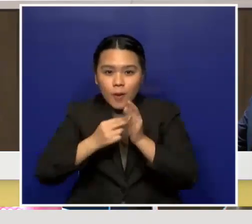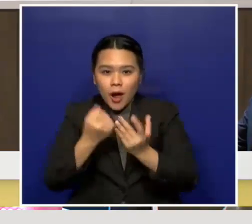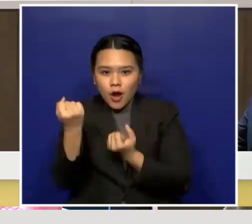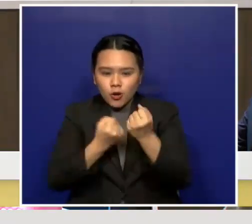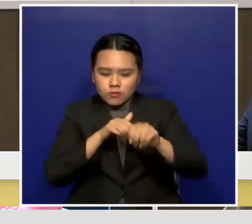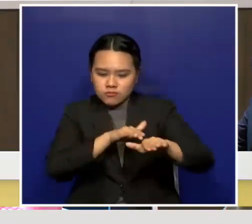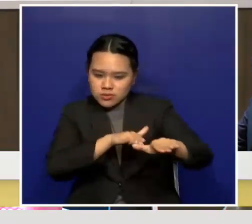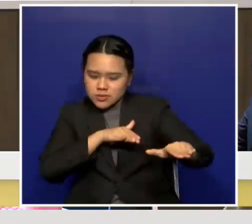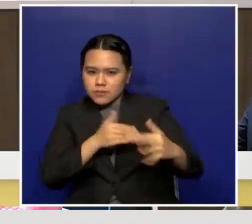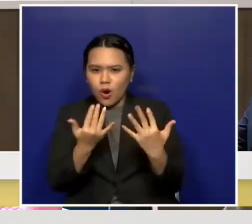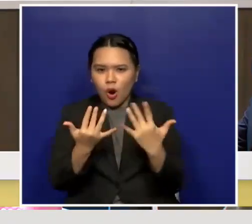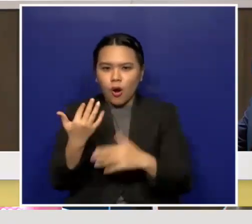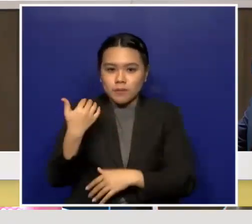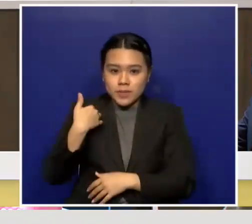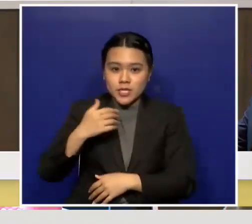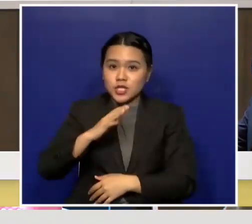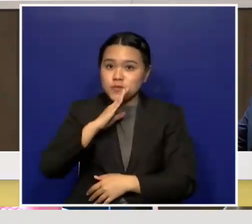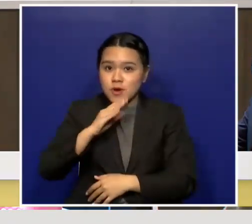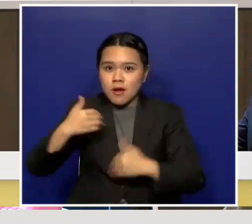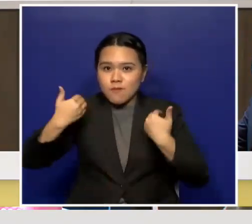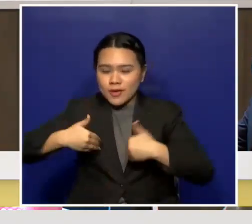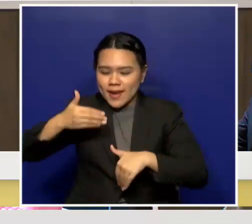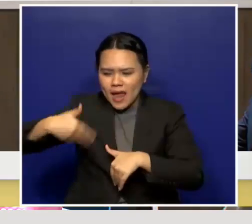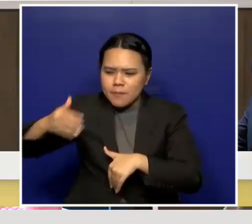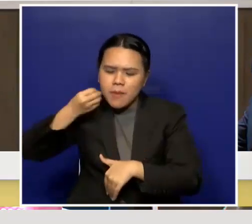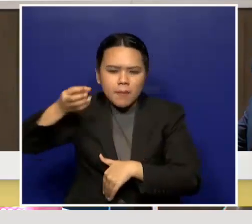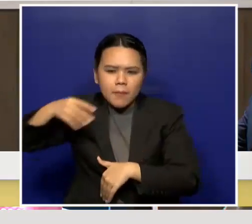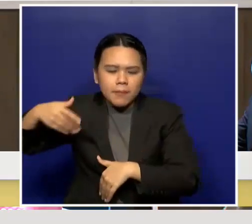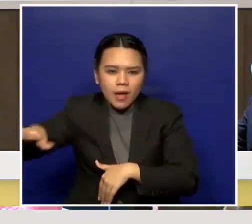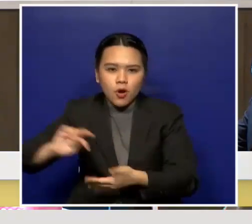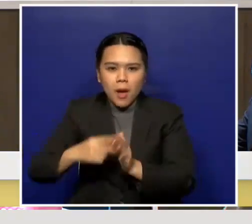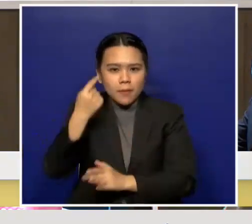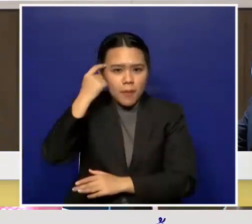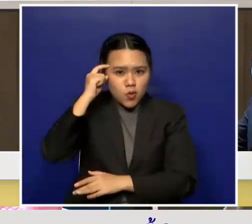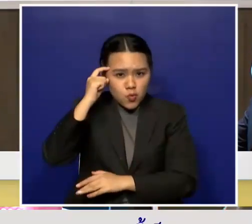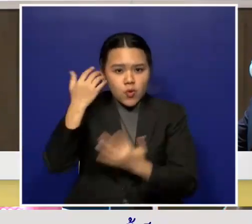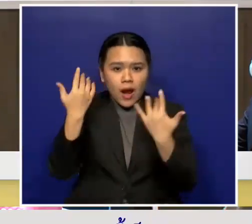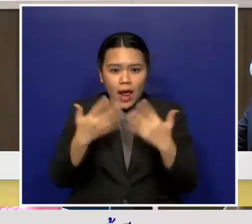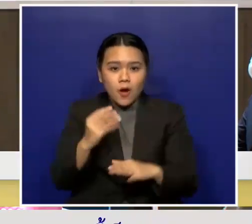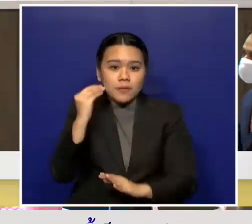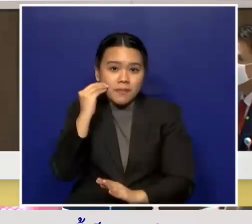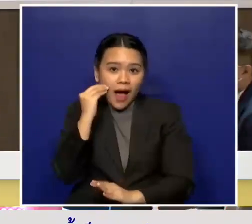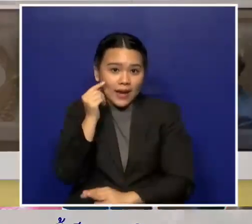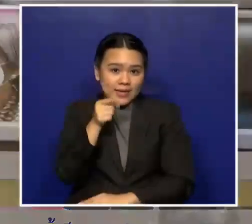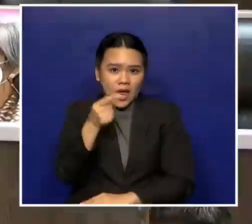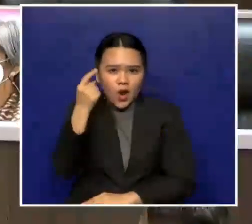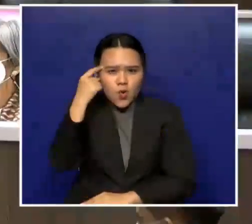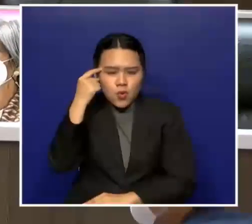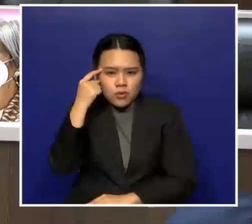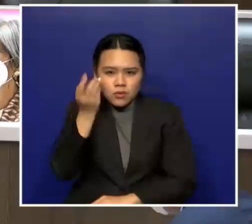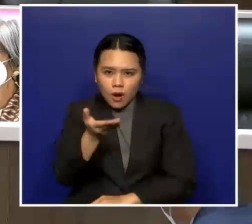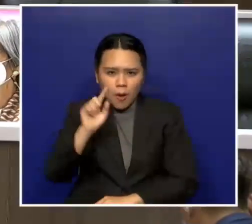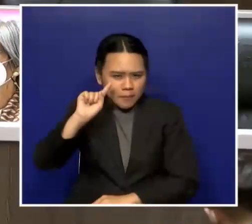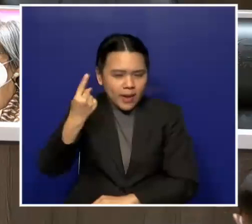ใครถ้าเขาไม่ไล่มอเตอร์ไซค์รับจ้างเนี่ยเขาไม่รู้ยิ่งกว่านั้นนะครับบ้านที่ว่านี่นะฮะเอามาโชว์ใหม่สิ